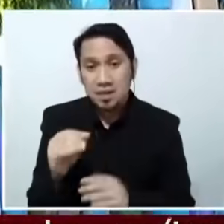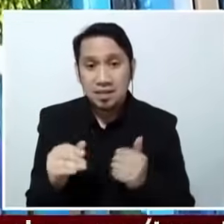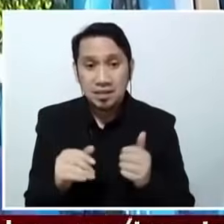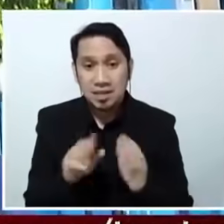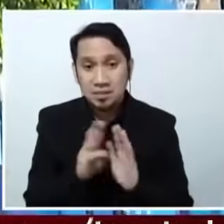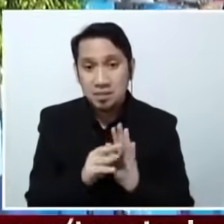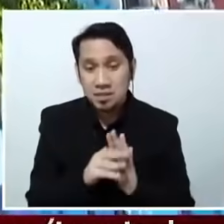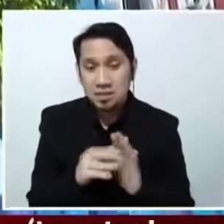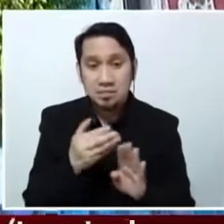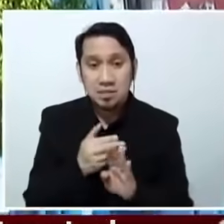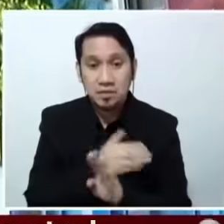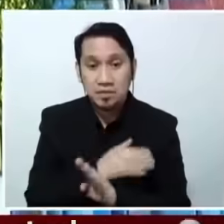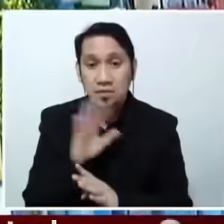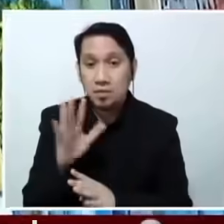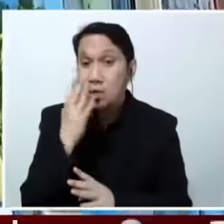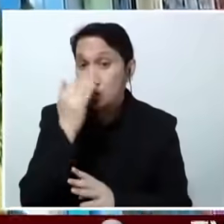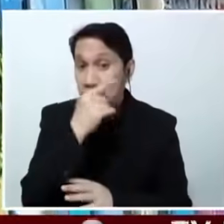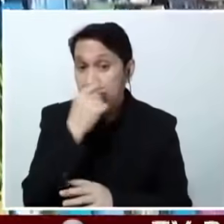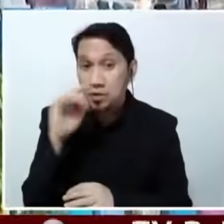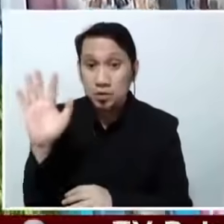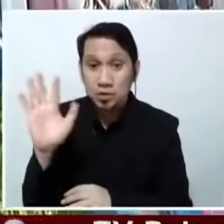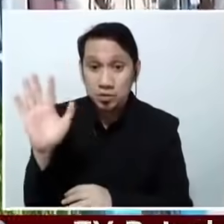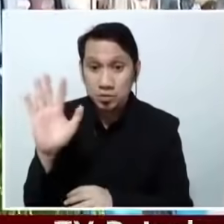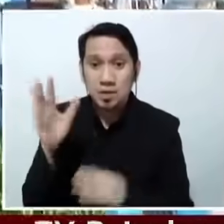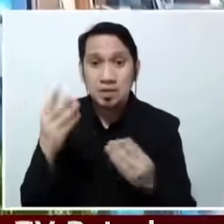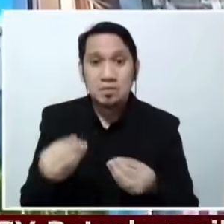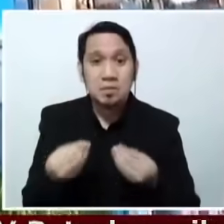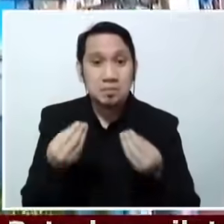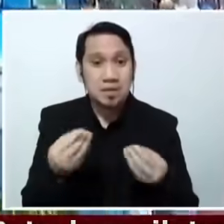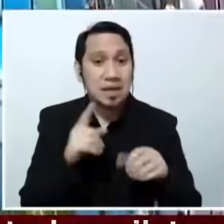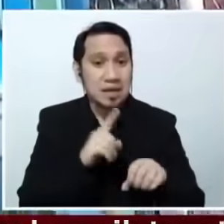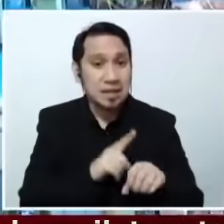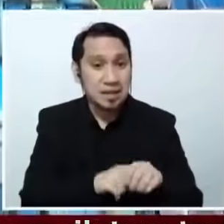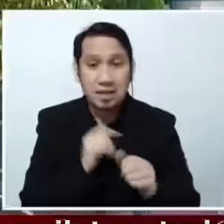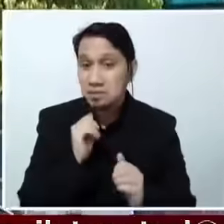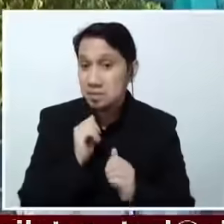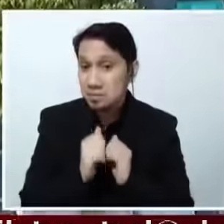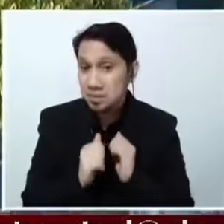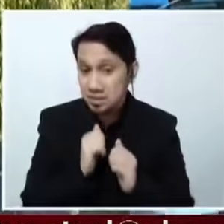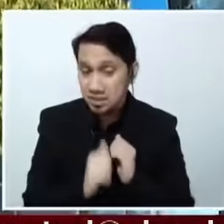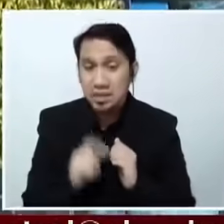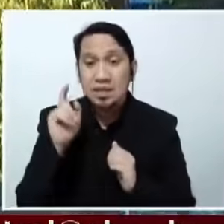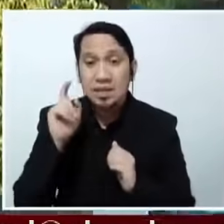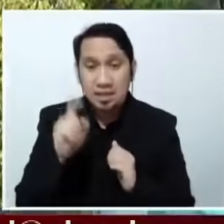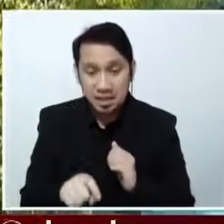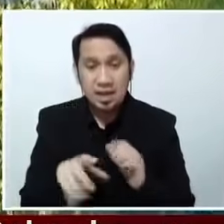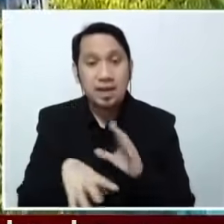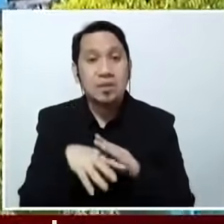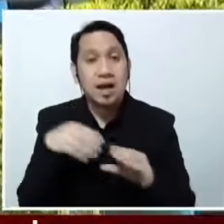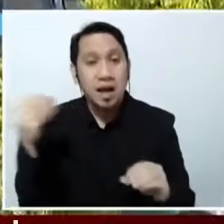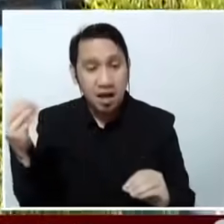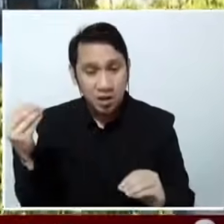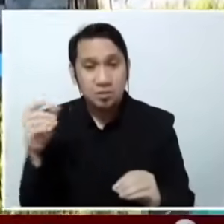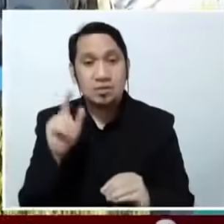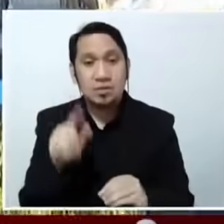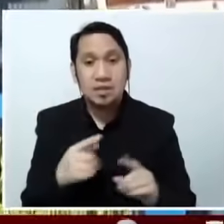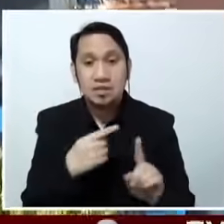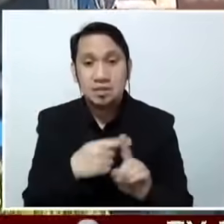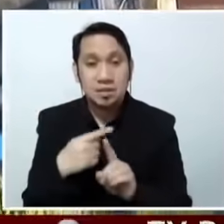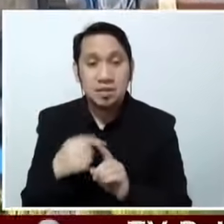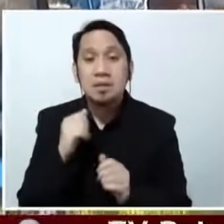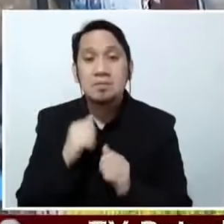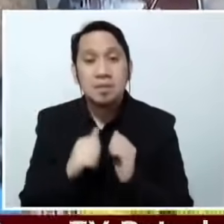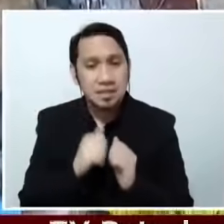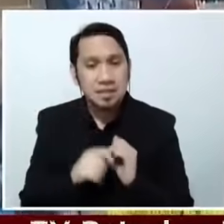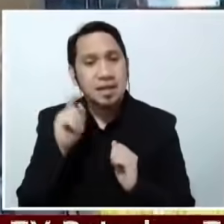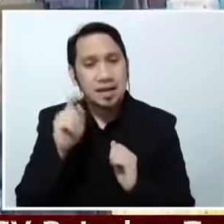sila pinapasok. Kasi yung 5 o'clock, Henry, na binibigay na oras, ibig sabihin, kailangan ka nang lumabas sa sementeryo. Dapat wala ka na doon sa loob, palabas ka